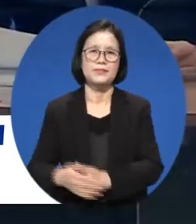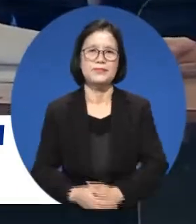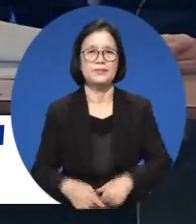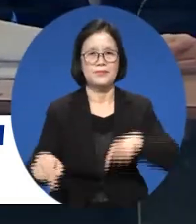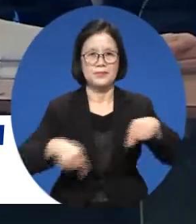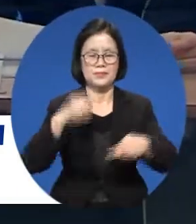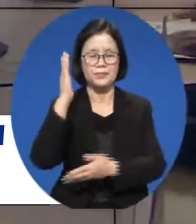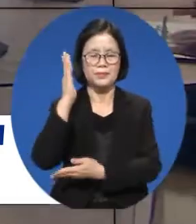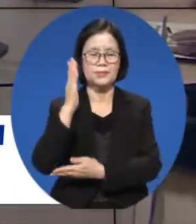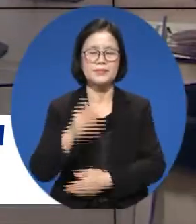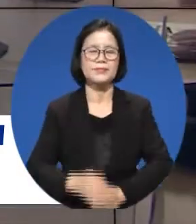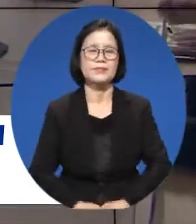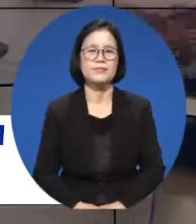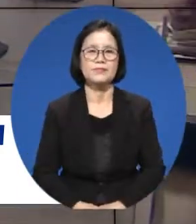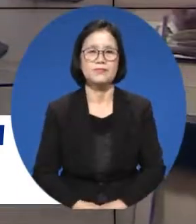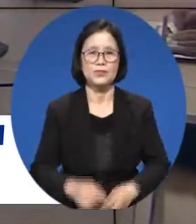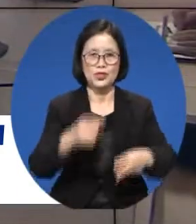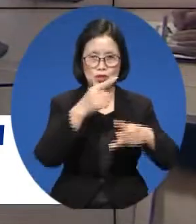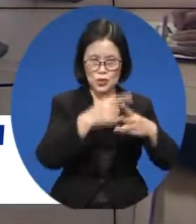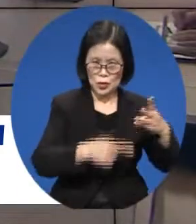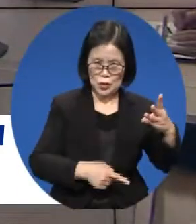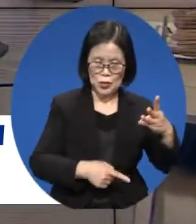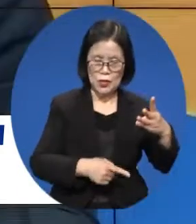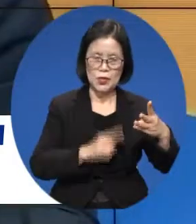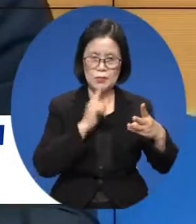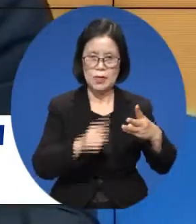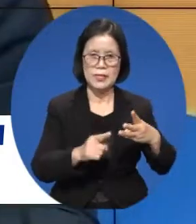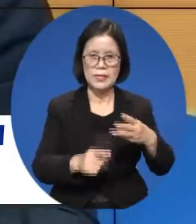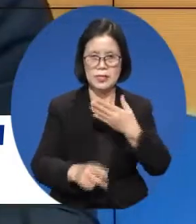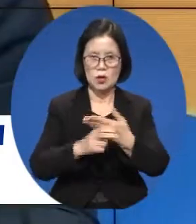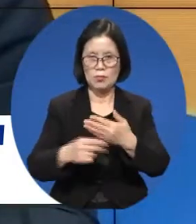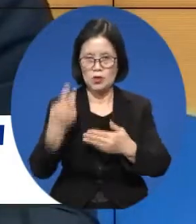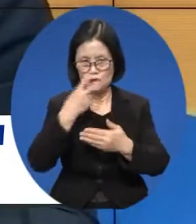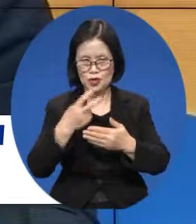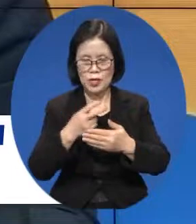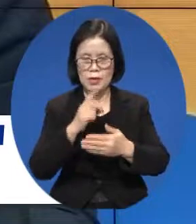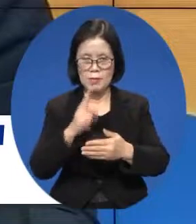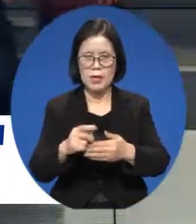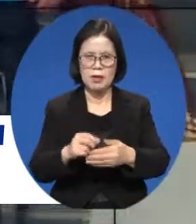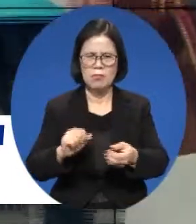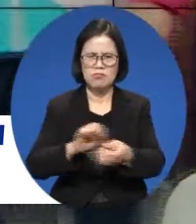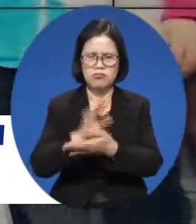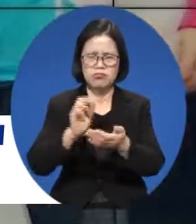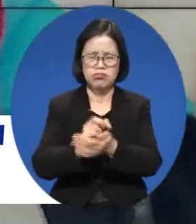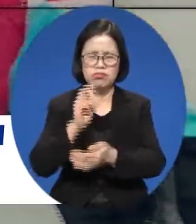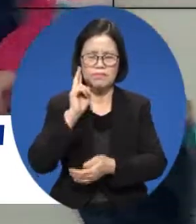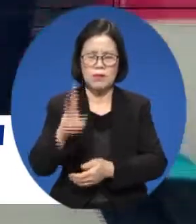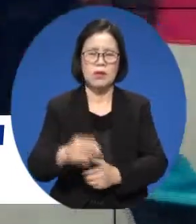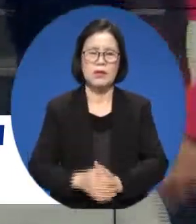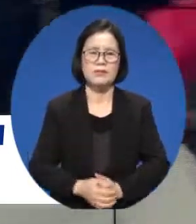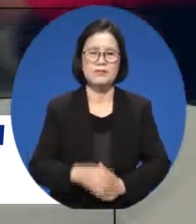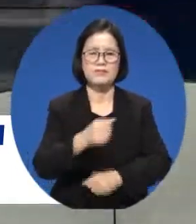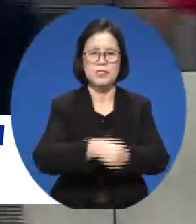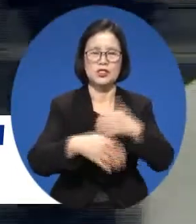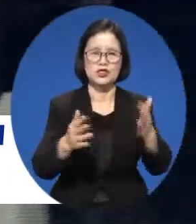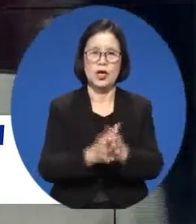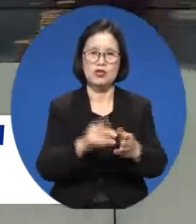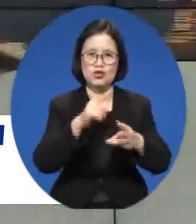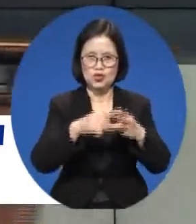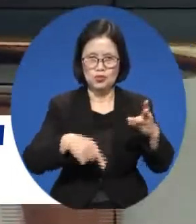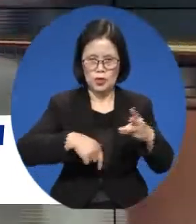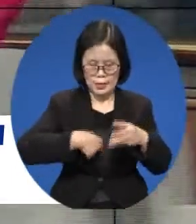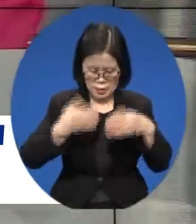정치권 소식입니다. 윤석열 국민의힘 대선 후보의 적폐수사 발언의 후폭풍이 거셉니다. 더불어민주당은 윤 후보